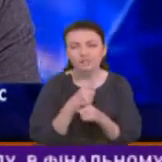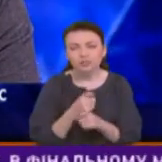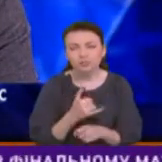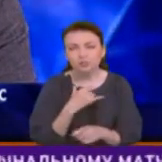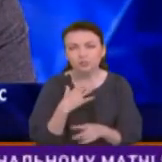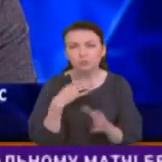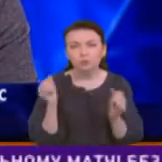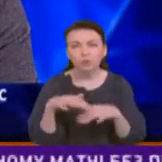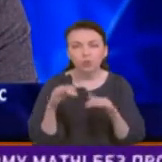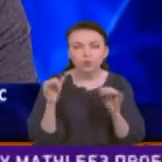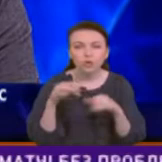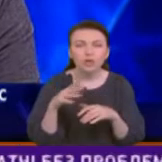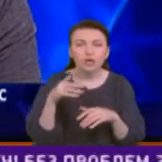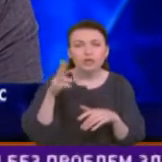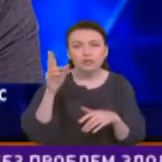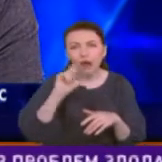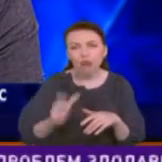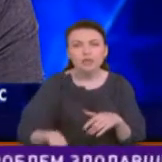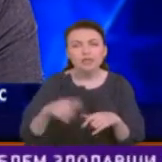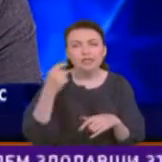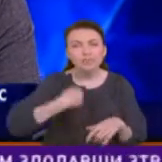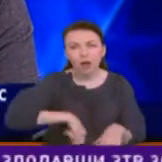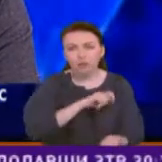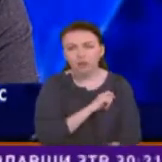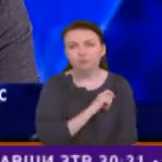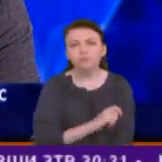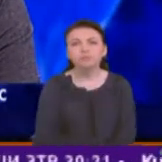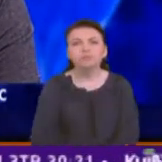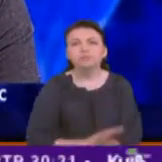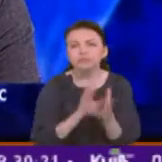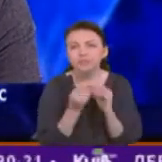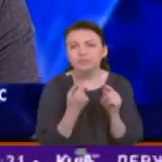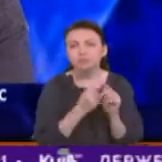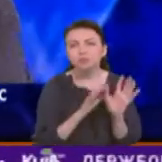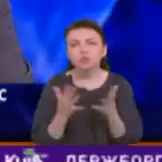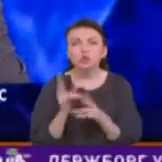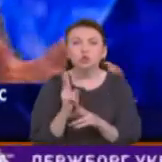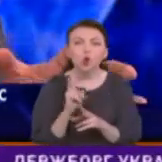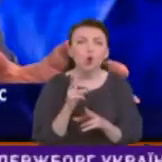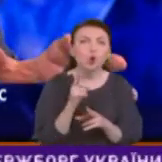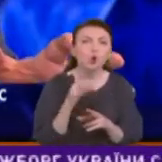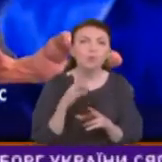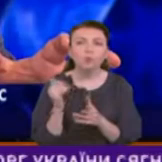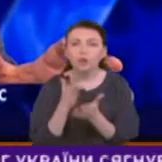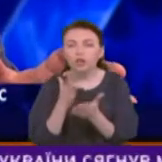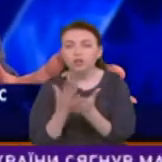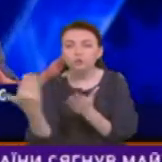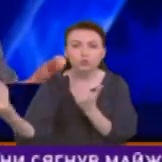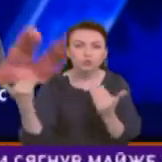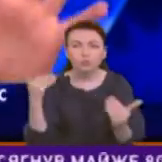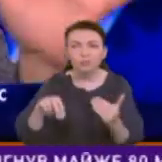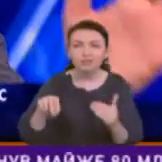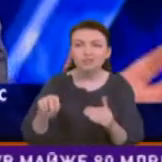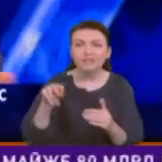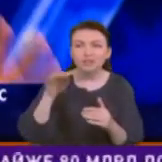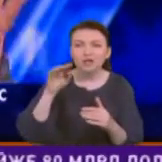приходи, найбільше було в Італії, в Іспанії. Ну, взагалі, знаєте, оця вся, всі ці події, хто кому належить парафії православні в Європі,